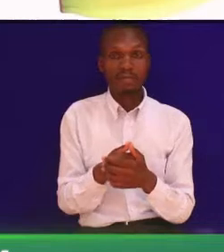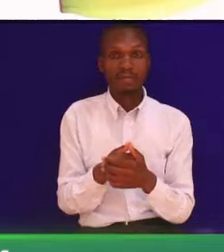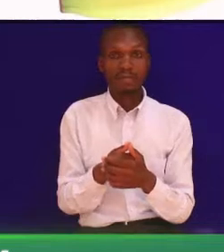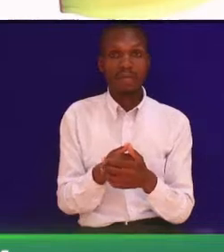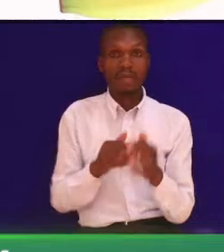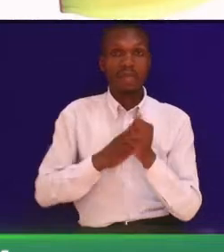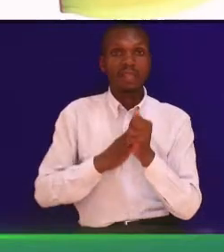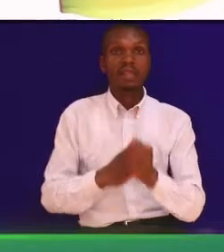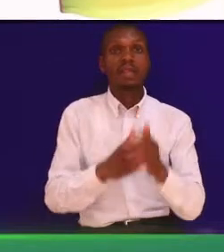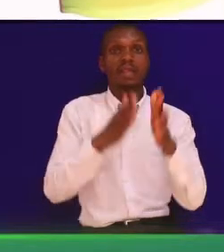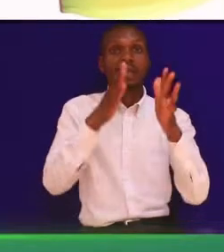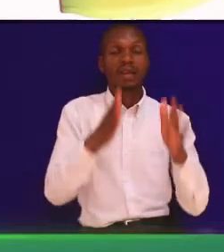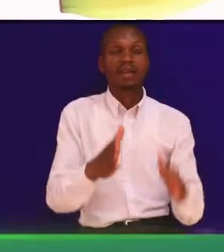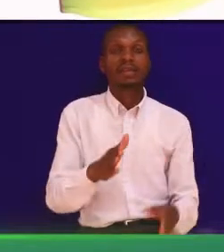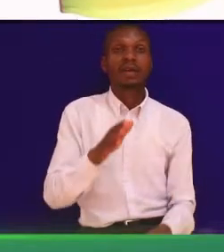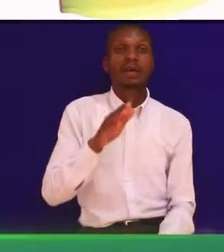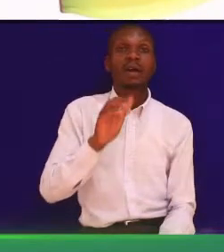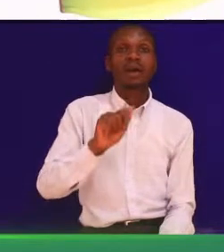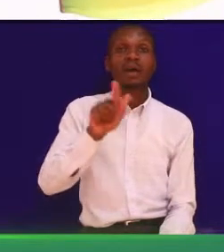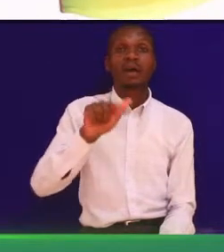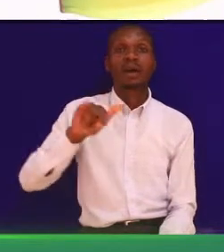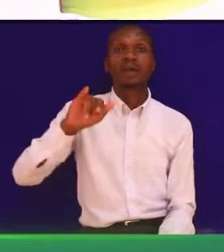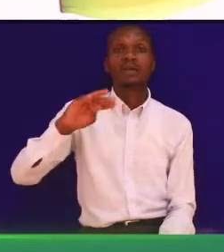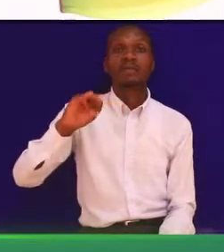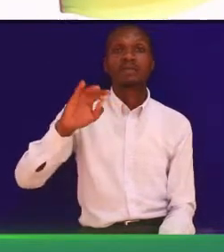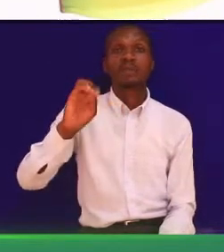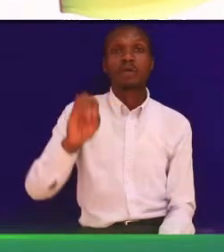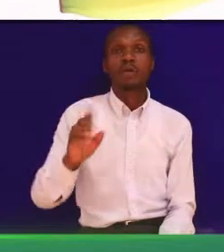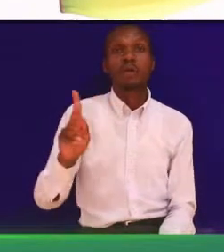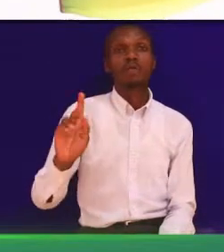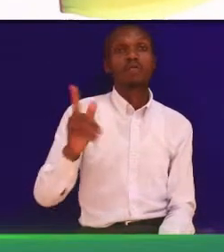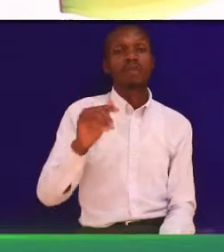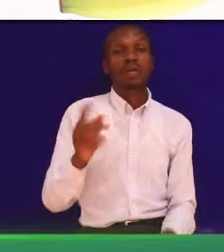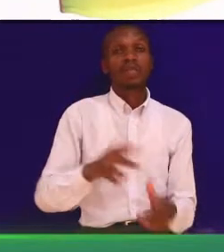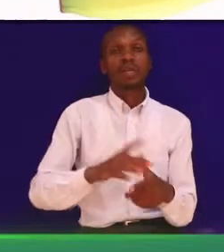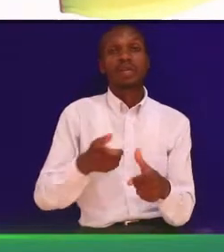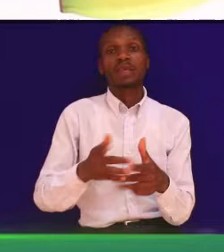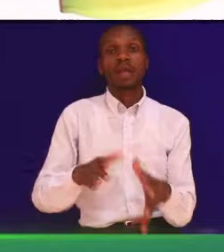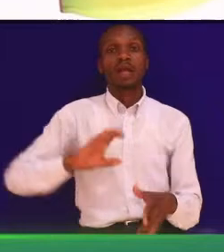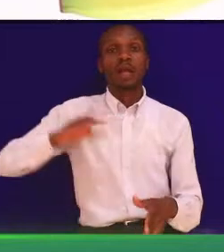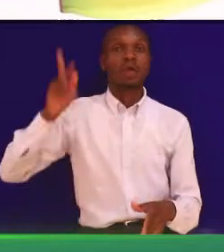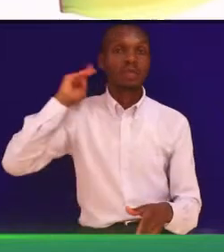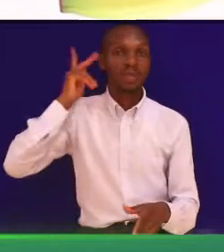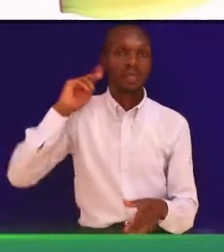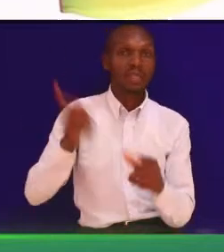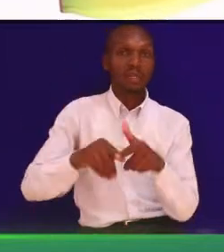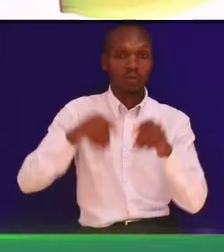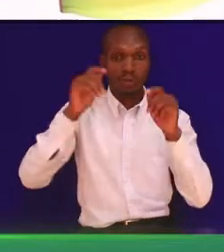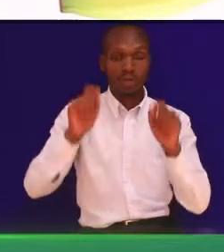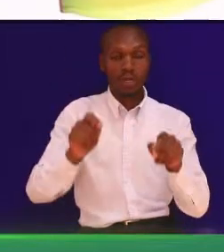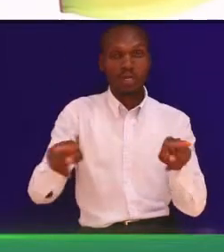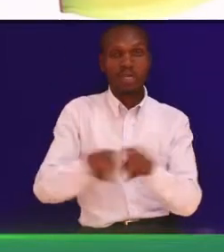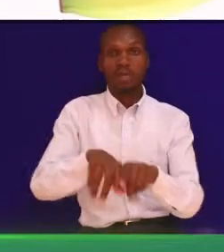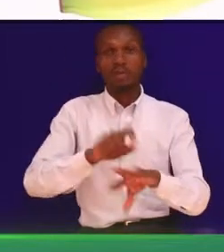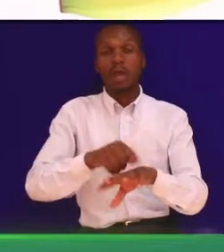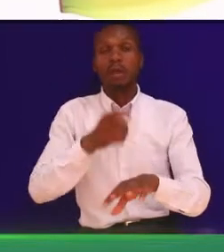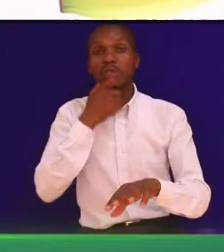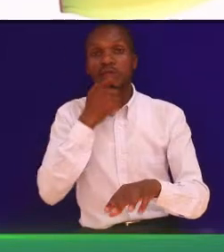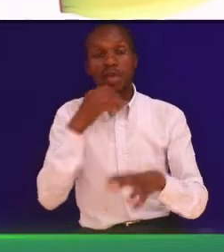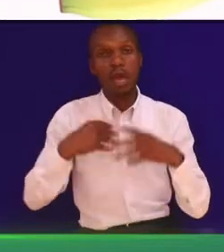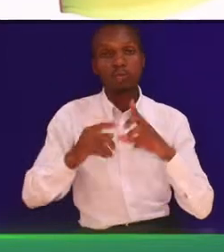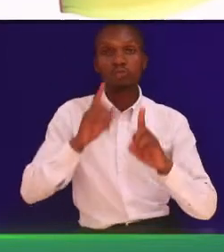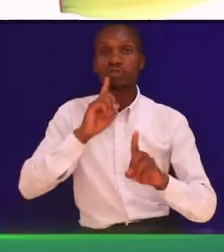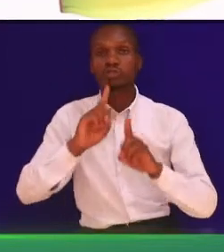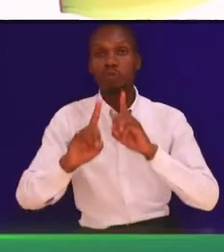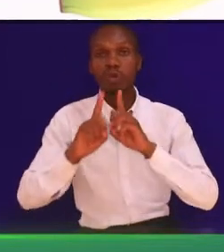Raiva wa Azimio ora umoja se kaunti ya Kisii na nsensemo ya Nyanza ni golitukurero wanyara bao kwanira baliki wa